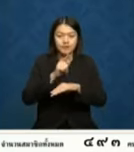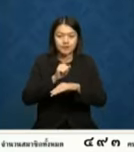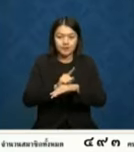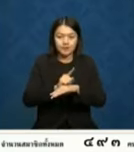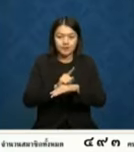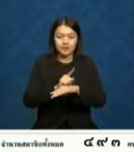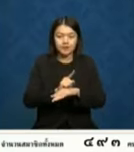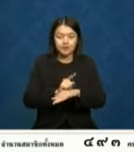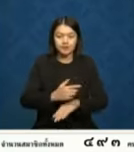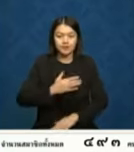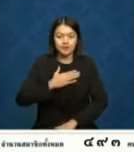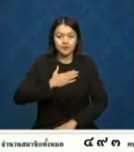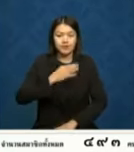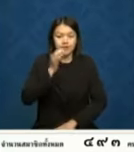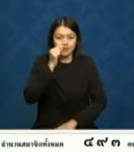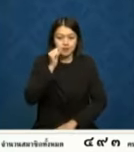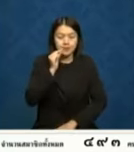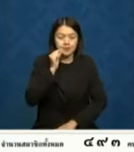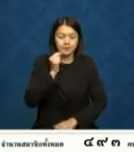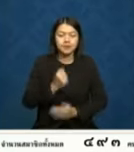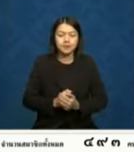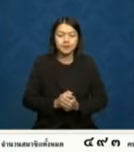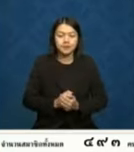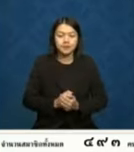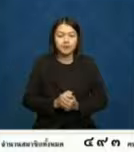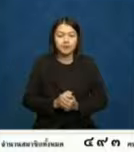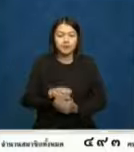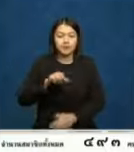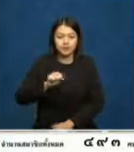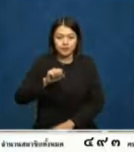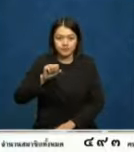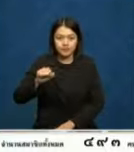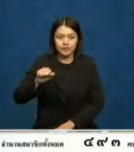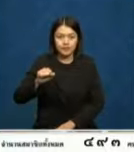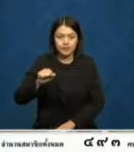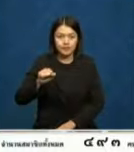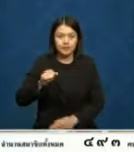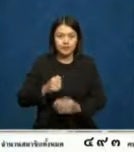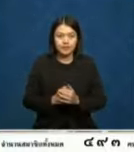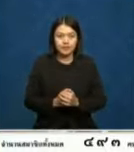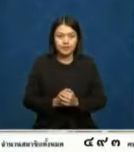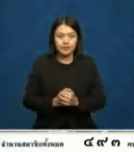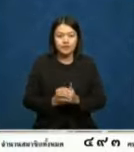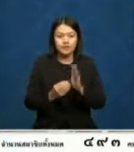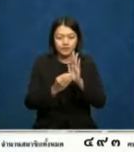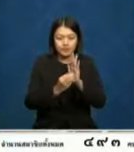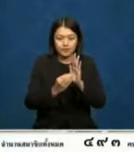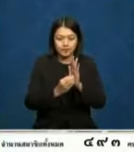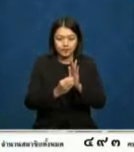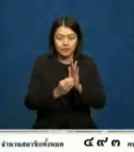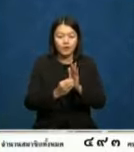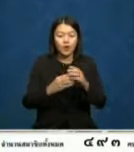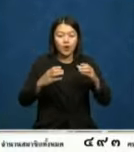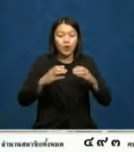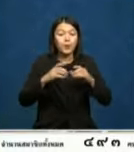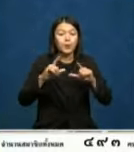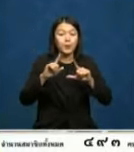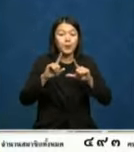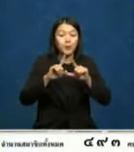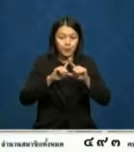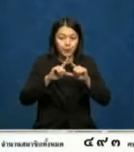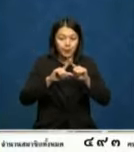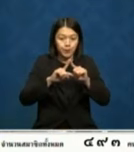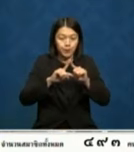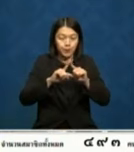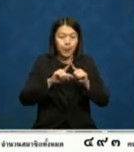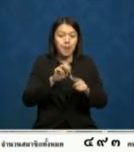ราษฎรที่เคารพครับผมนัฐชาบุญญชัยสวัสดิ์สมาชิกสภาผู้แทนราษฎรกรุงเทพมหานครพรรคประชาชนจากพี่น้องชาว